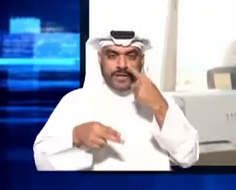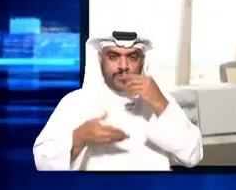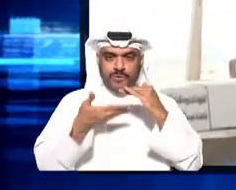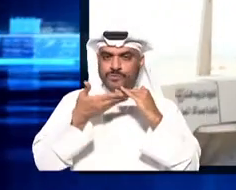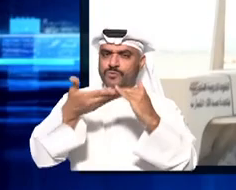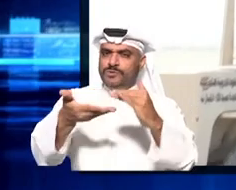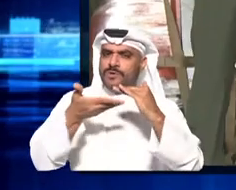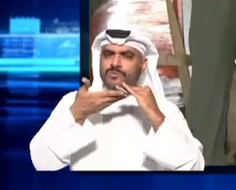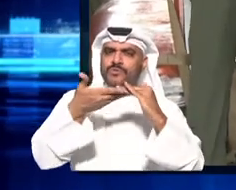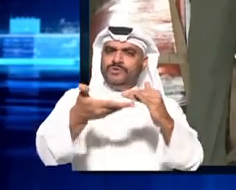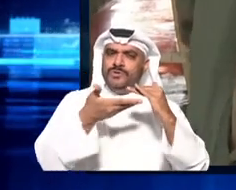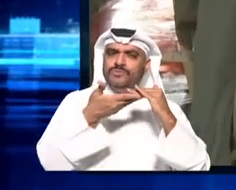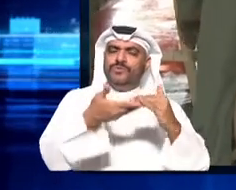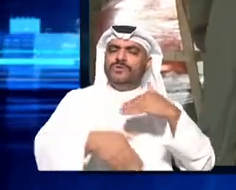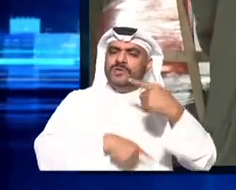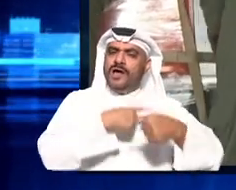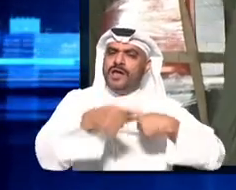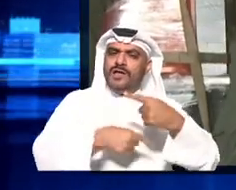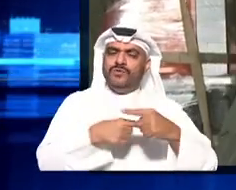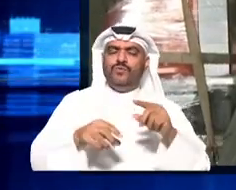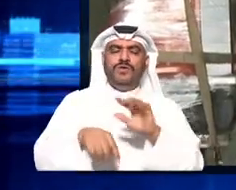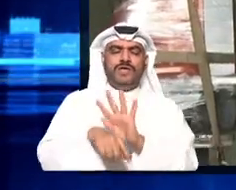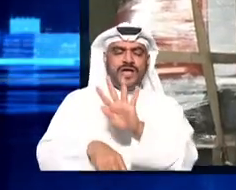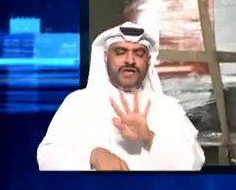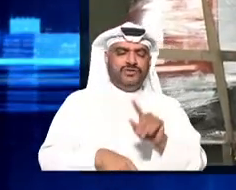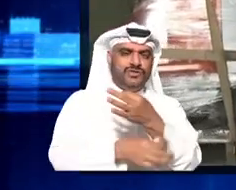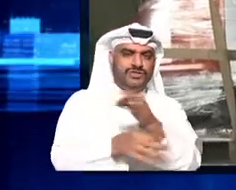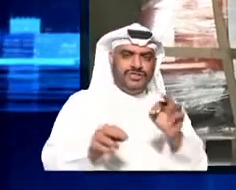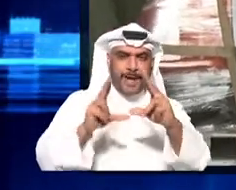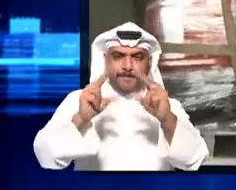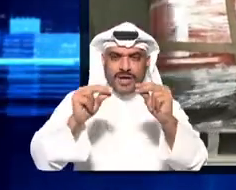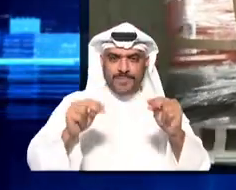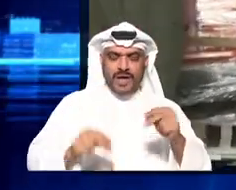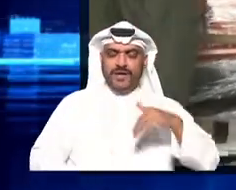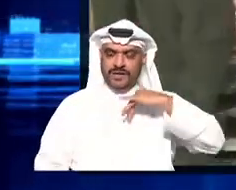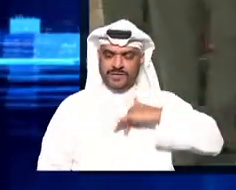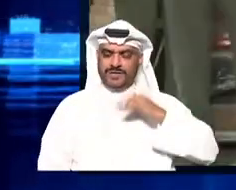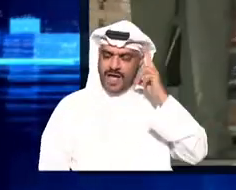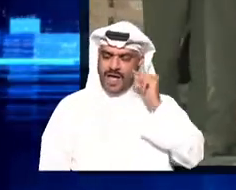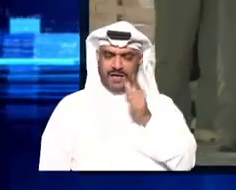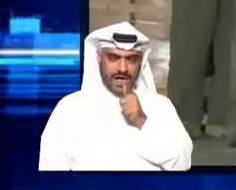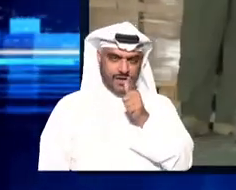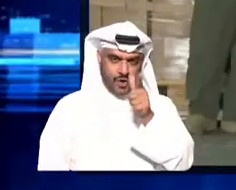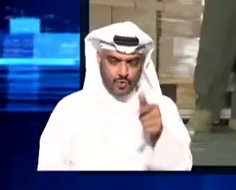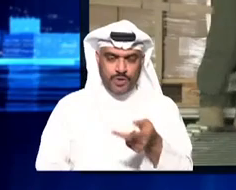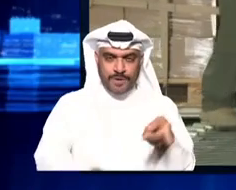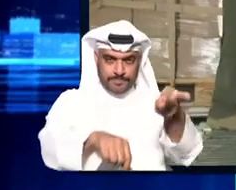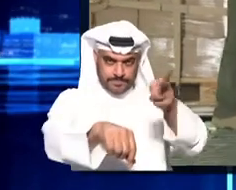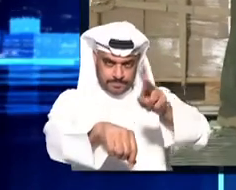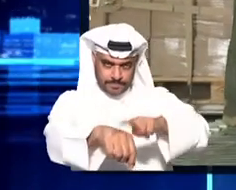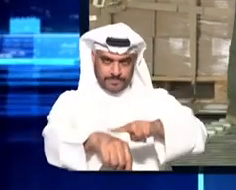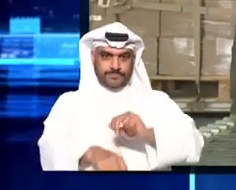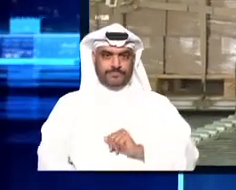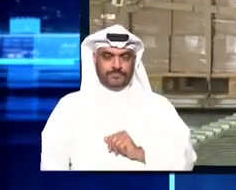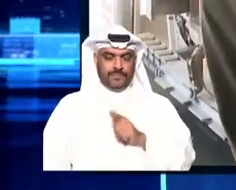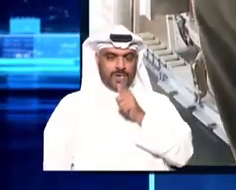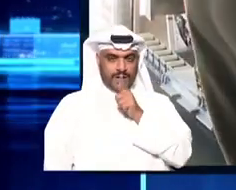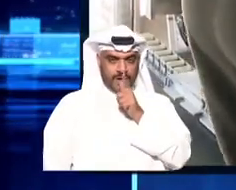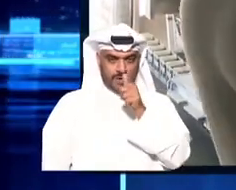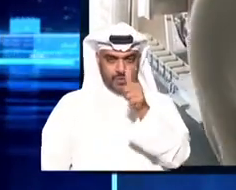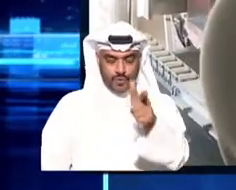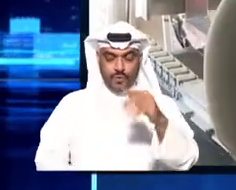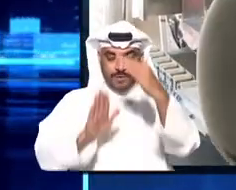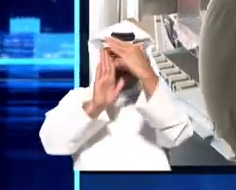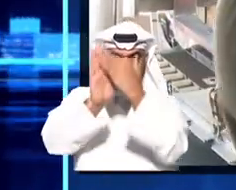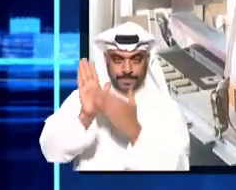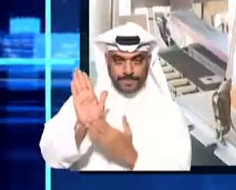تقديم المساعدة للأشقاء في لبنان. وأود بالبداية أن أكرر ما جاء في بيان